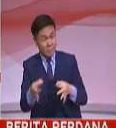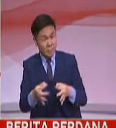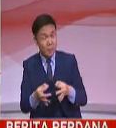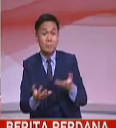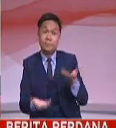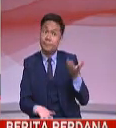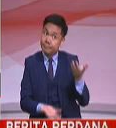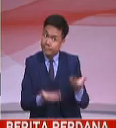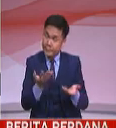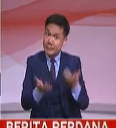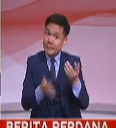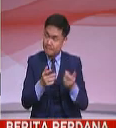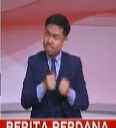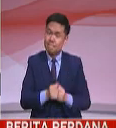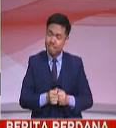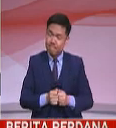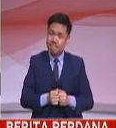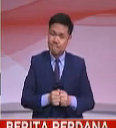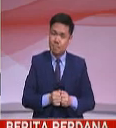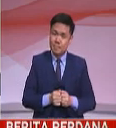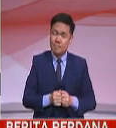mungkin ada